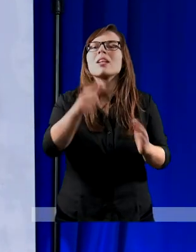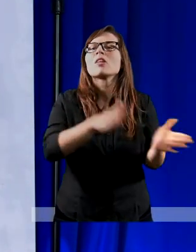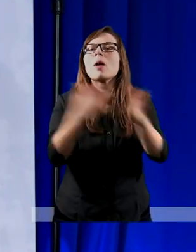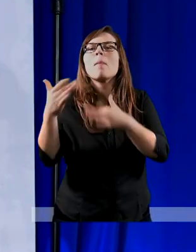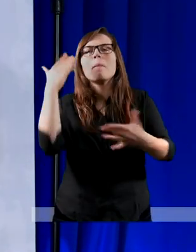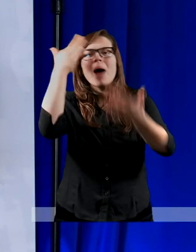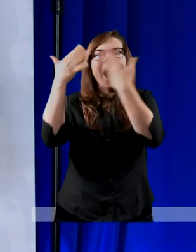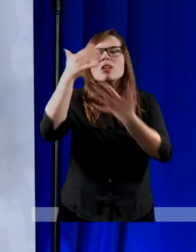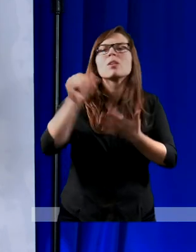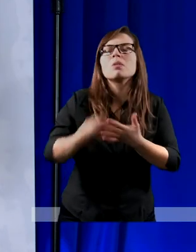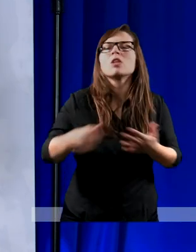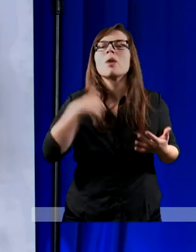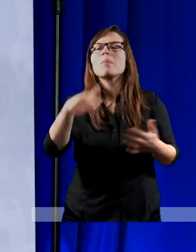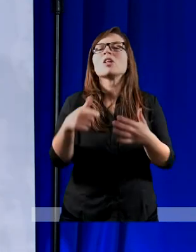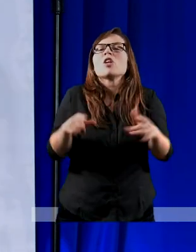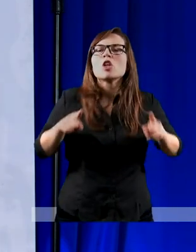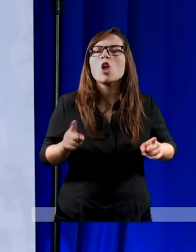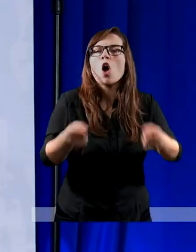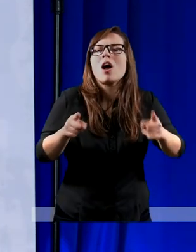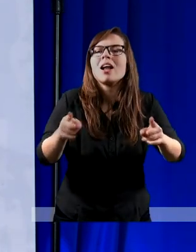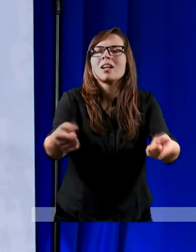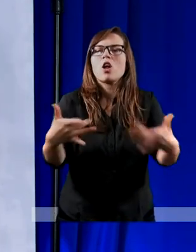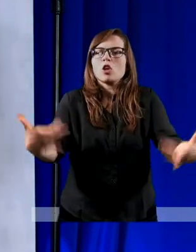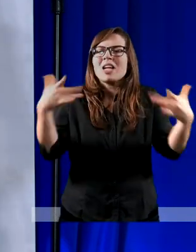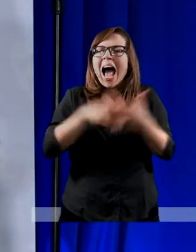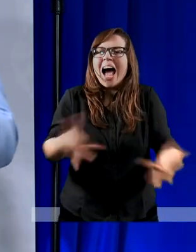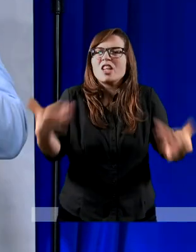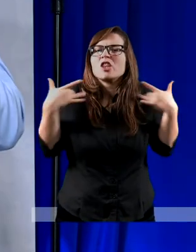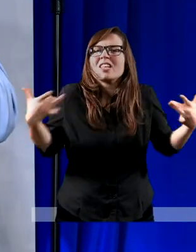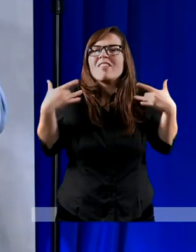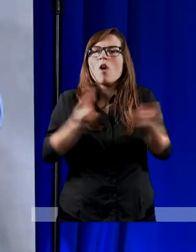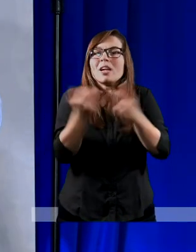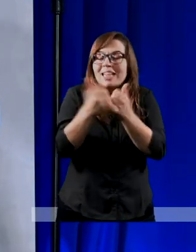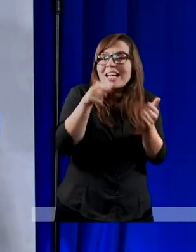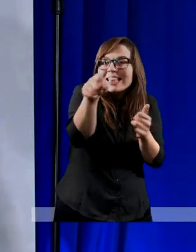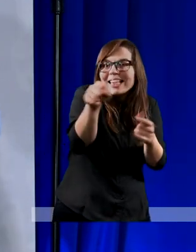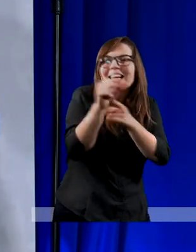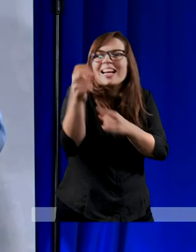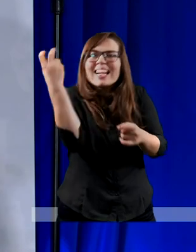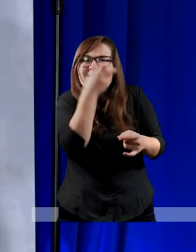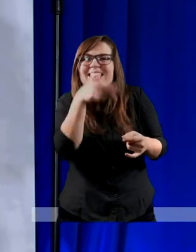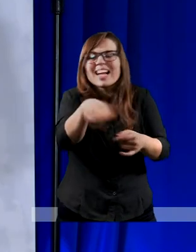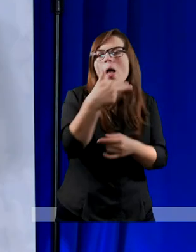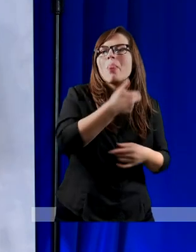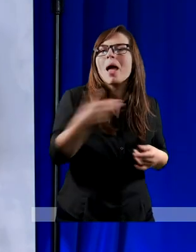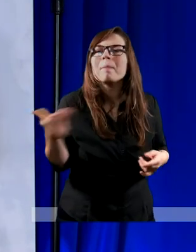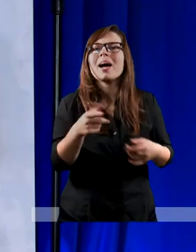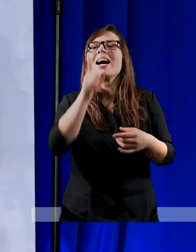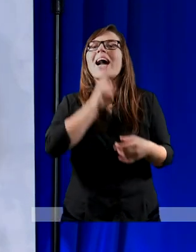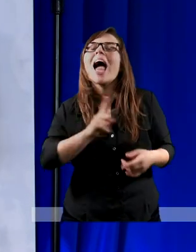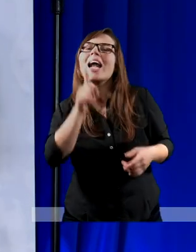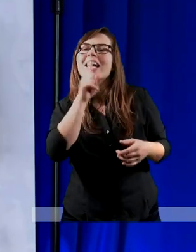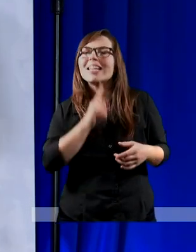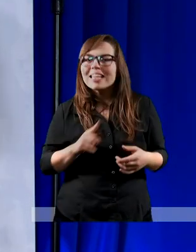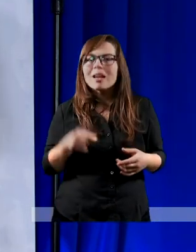naszym marzeniem w 2018 roku, żeby zorganizować sobie spotkanie na żywo. Czyli jeżeli jesteś zainteresowany tymi tematami